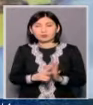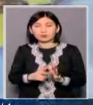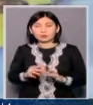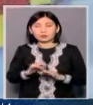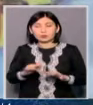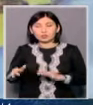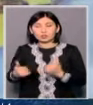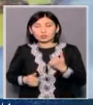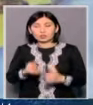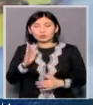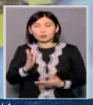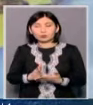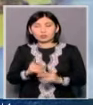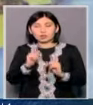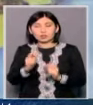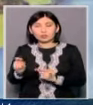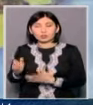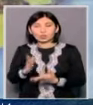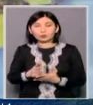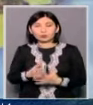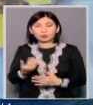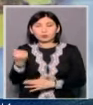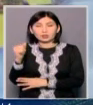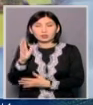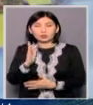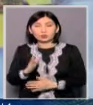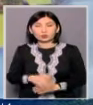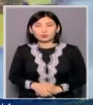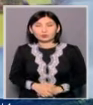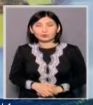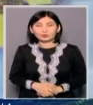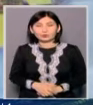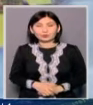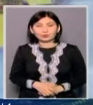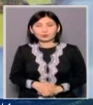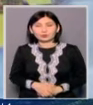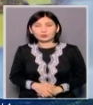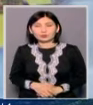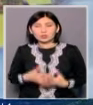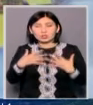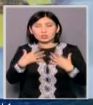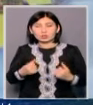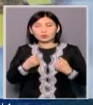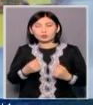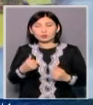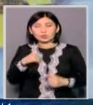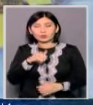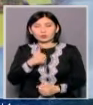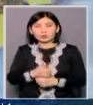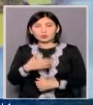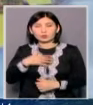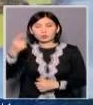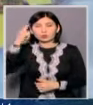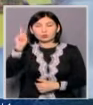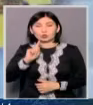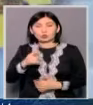проходить соревнования, скоро будет и награждение, и победители будут. Это спорт сейчас. Самое главное, что мы думаем,